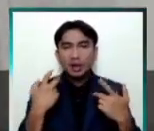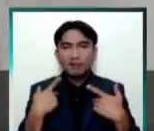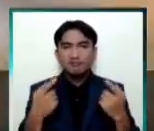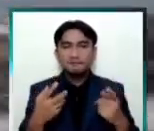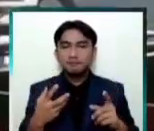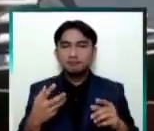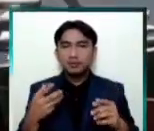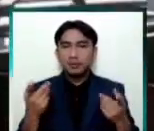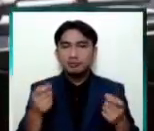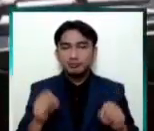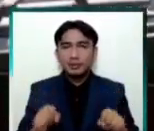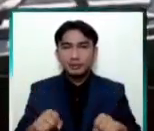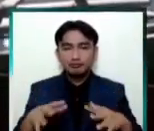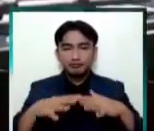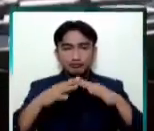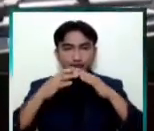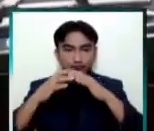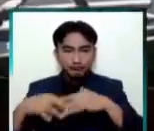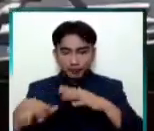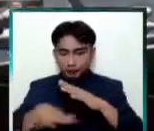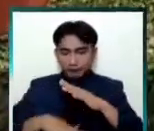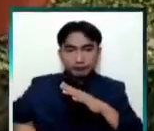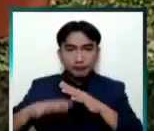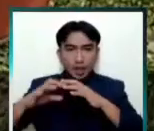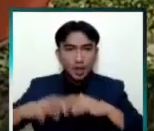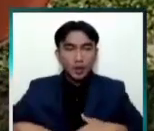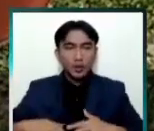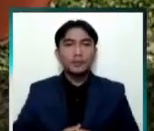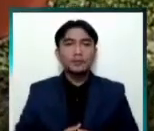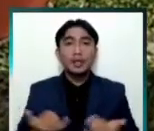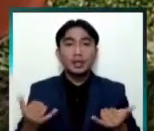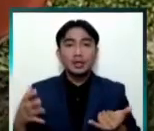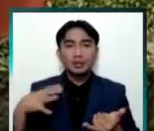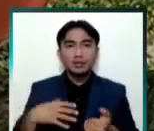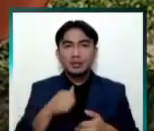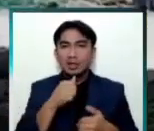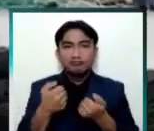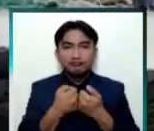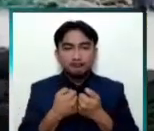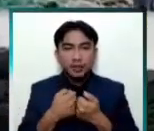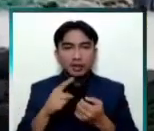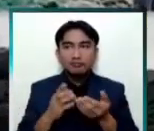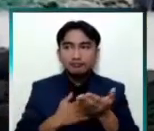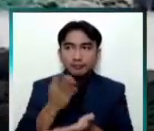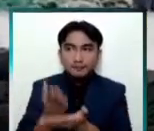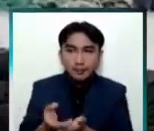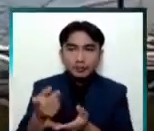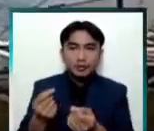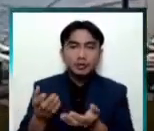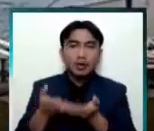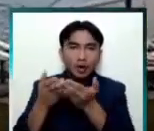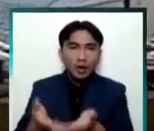bahay. Sa Baler Aurora, hindi na nakipagsapalaran ang mga mangingisda na pumalaot dahil sa malakas na